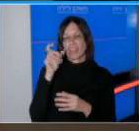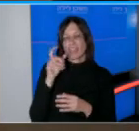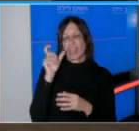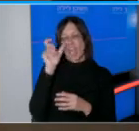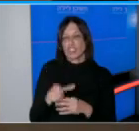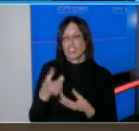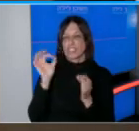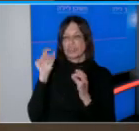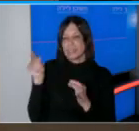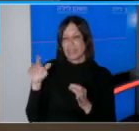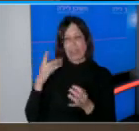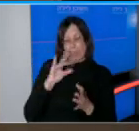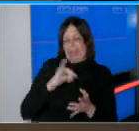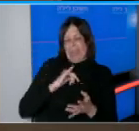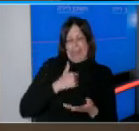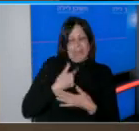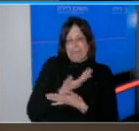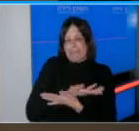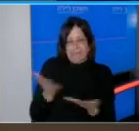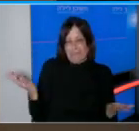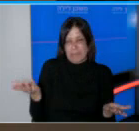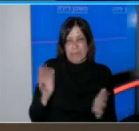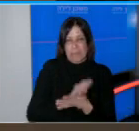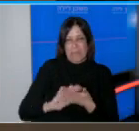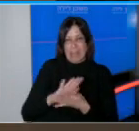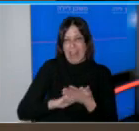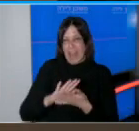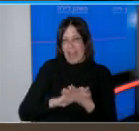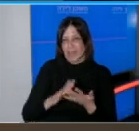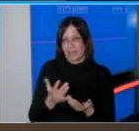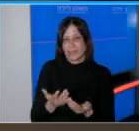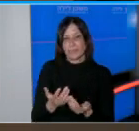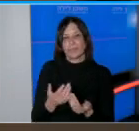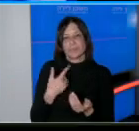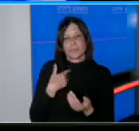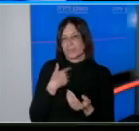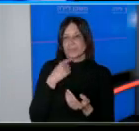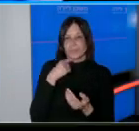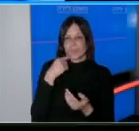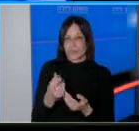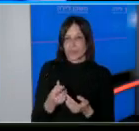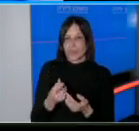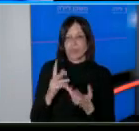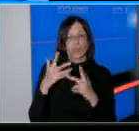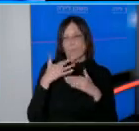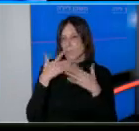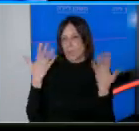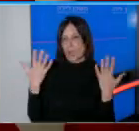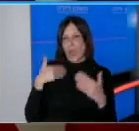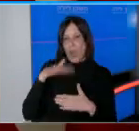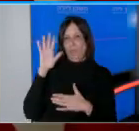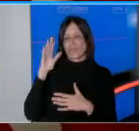הספציפי הזה מעניין לי את הקצה של הציפורן הימנית. ואני חותמת לך ואומרת את זה בצורה מפורשת, שאת